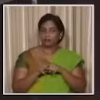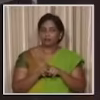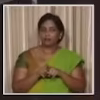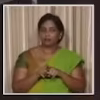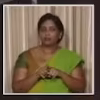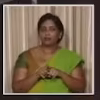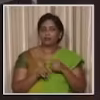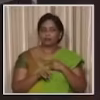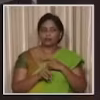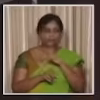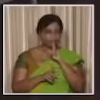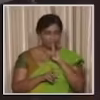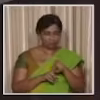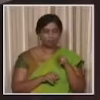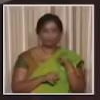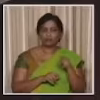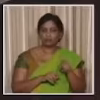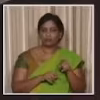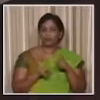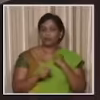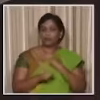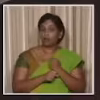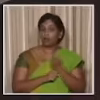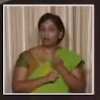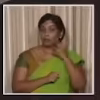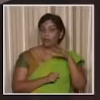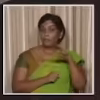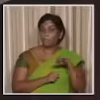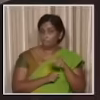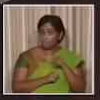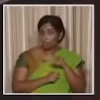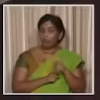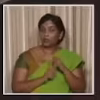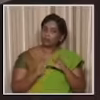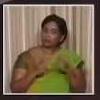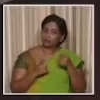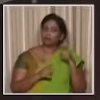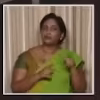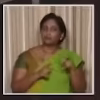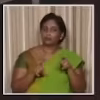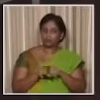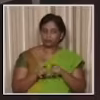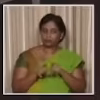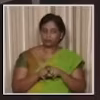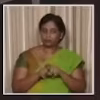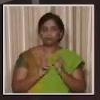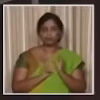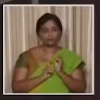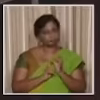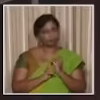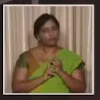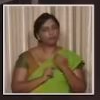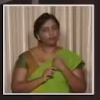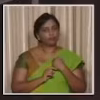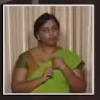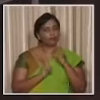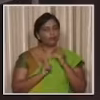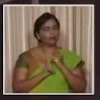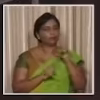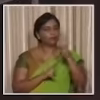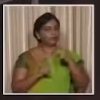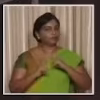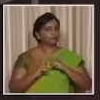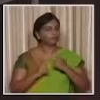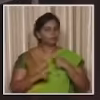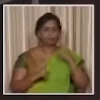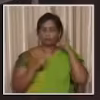kala api illa sirinne e rajya mudal labhavitha karala thiyenona ona kene. E nisa api paudgalika mama etumaage paudgalika jeevithaya